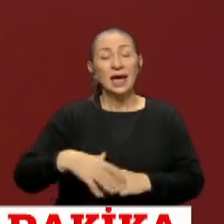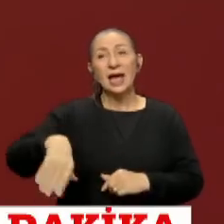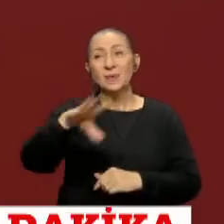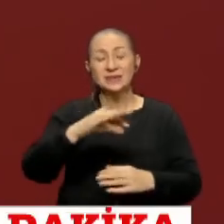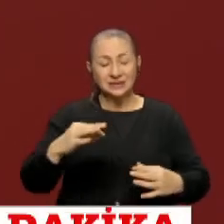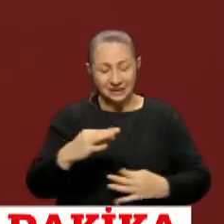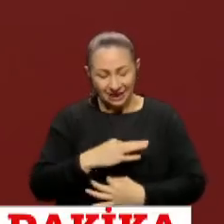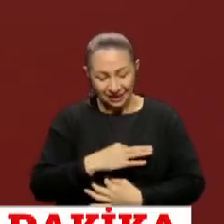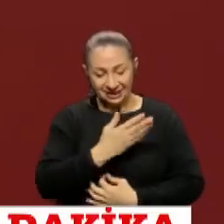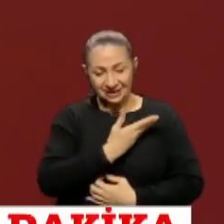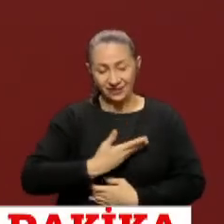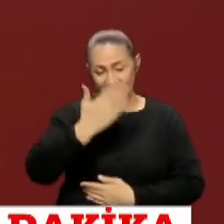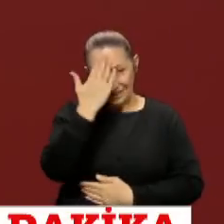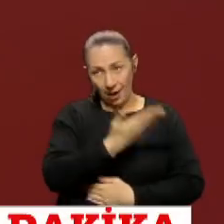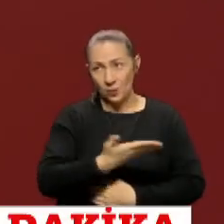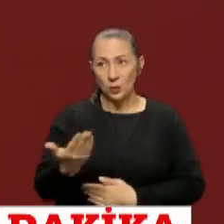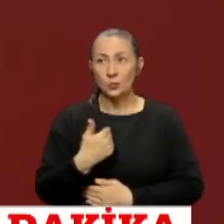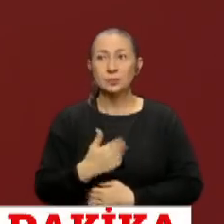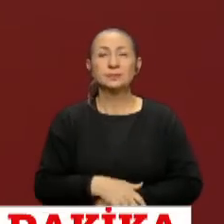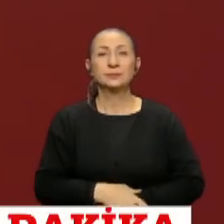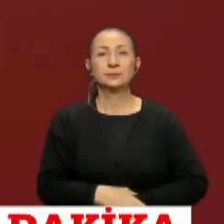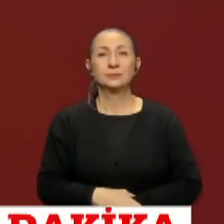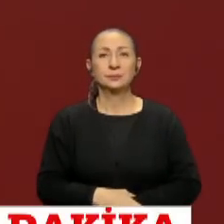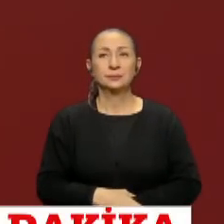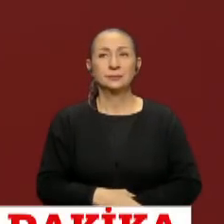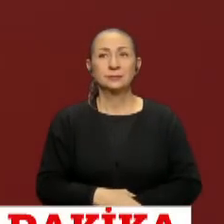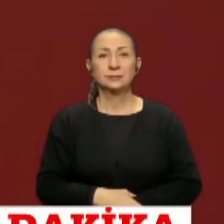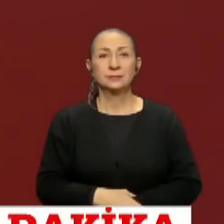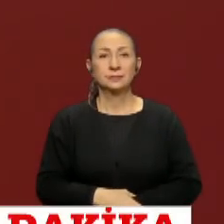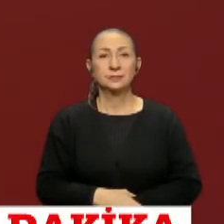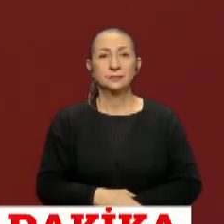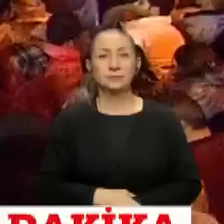hepinizi saygıyla, sevgiyle selamlıyorum.